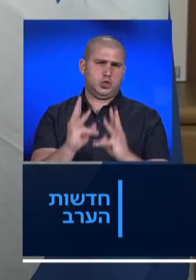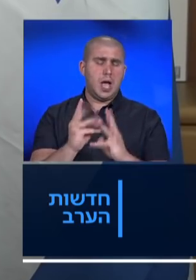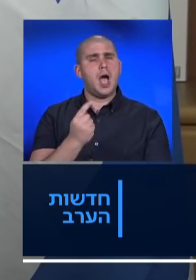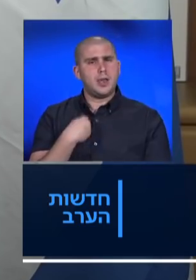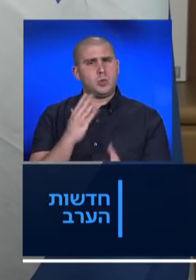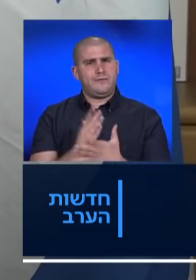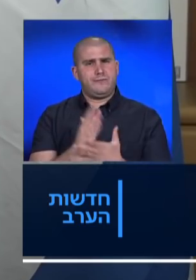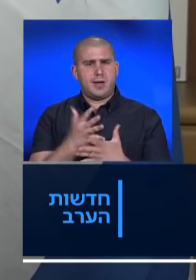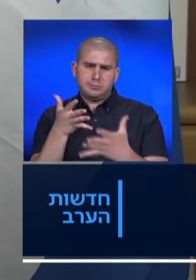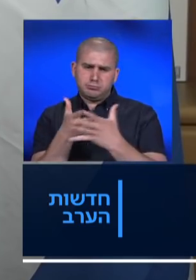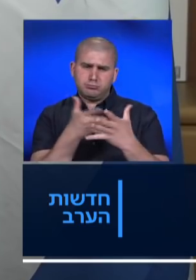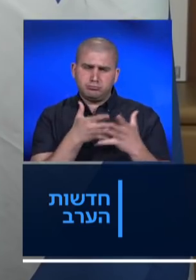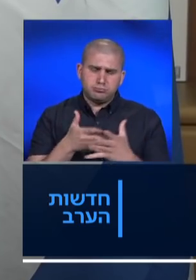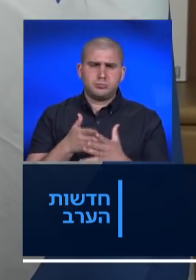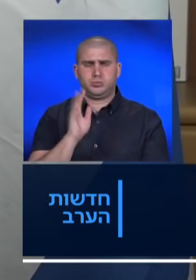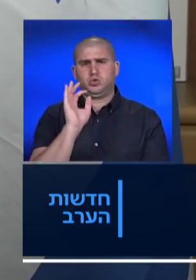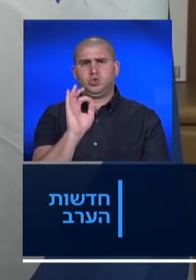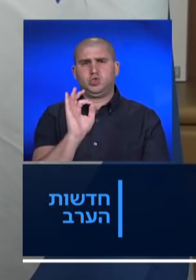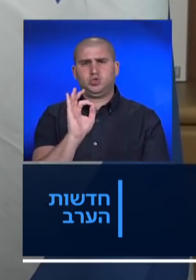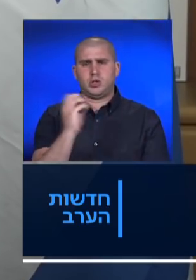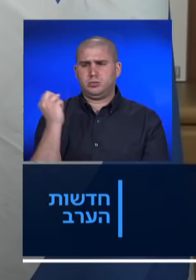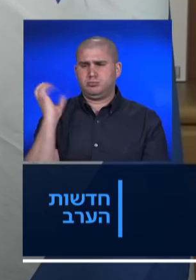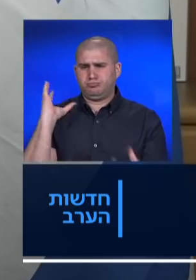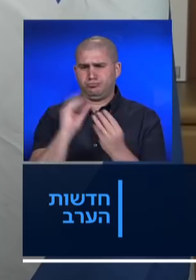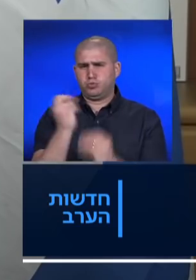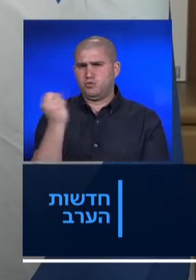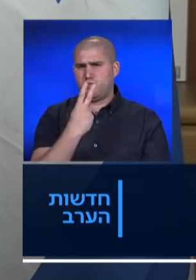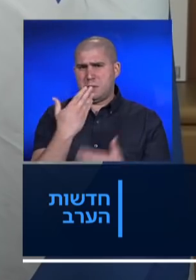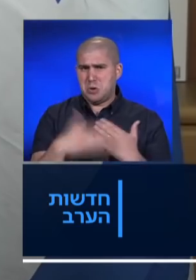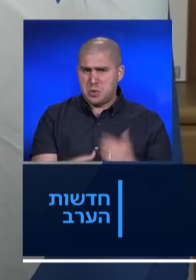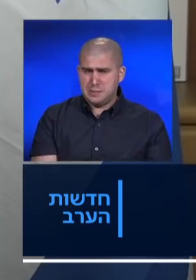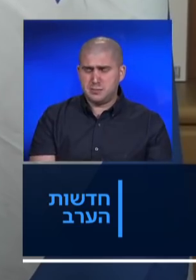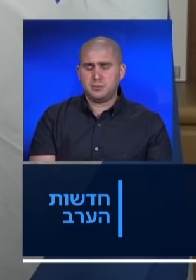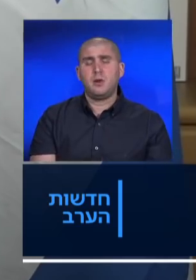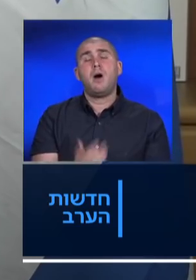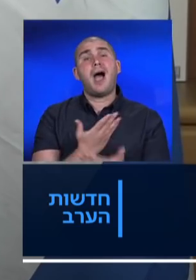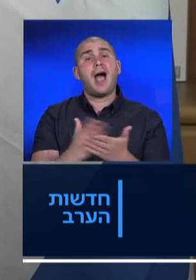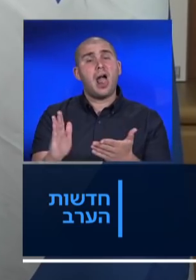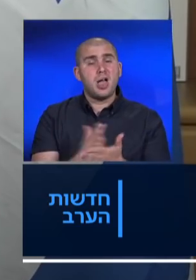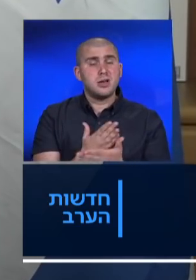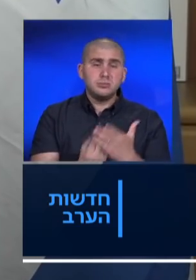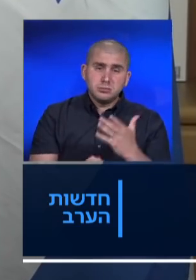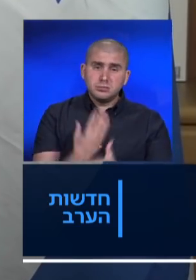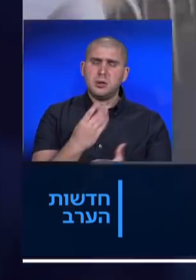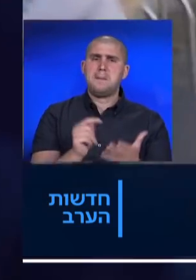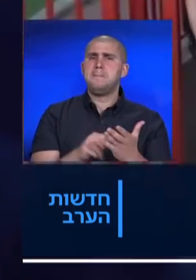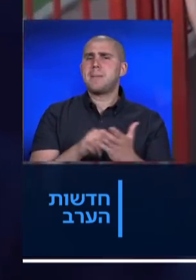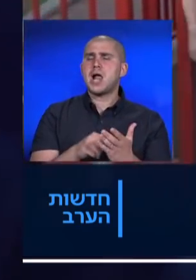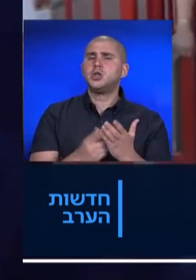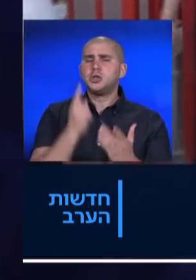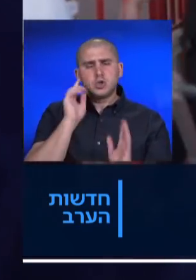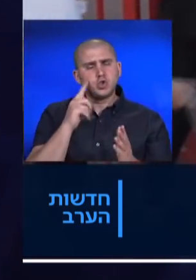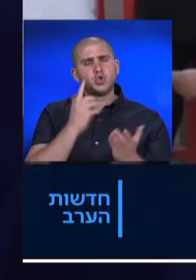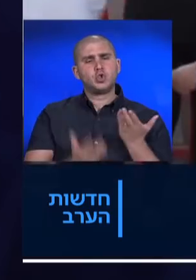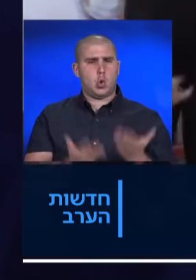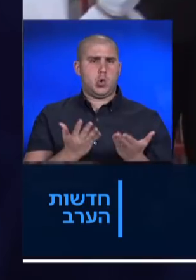הבדיקות של השבועיים האחרונים, וההחלטה נבעה באמת מתוך שיקול דעת מאוד רציני. יש לנו